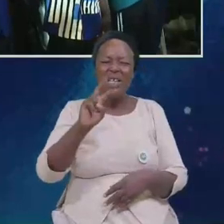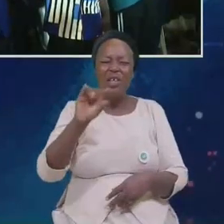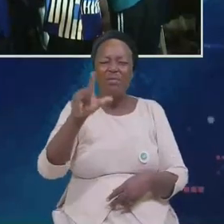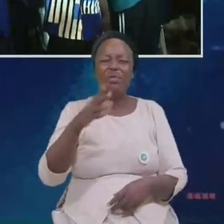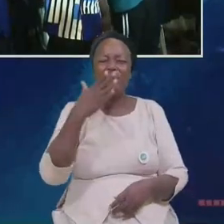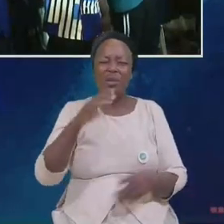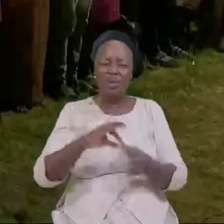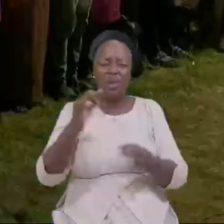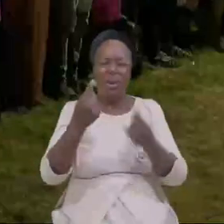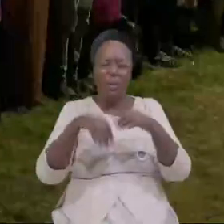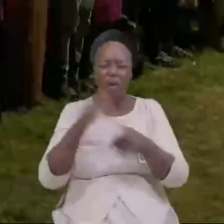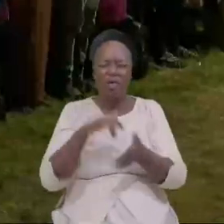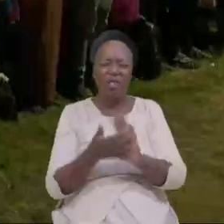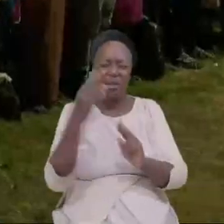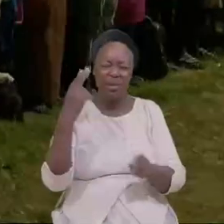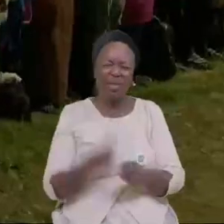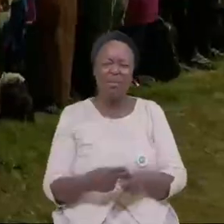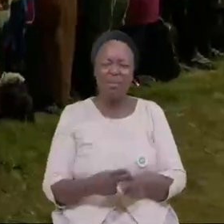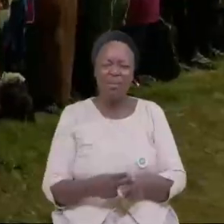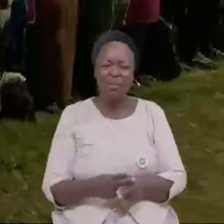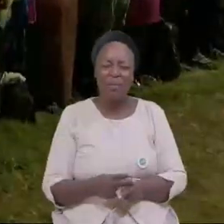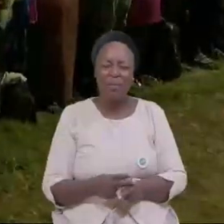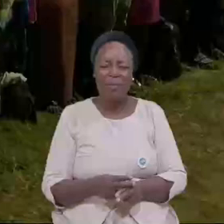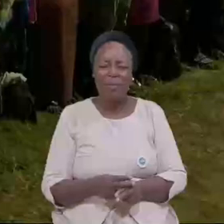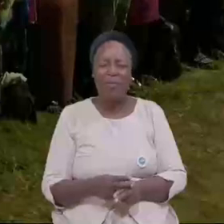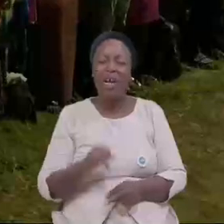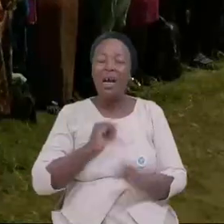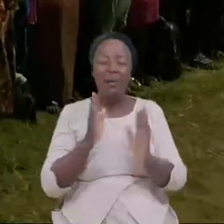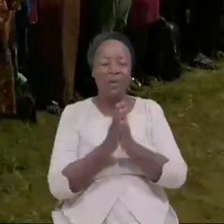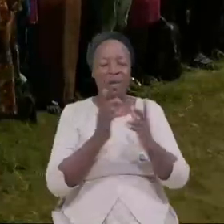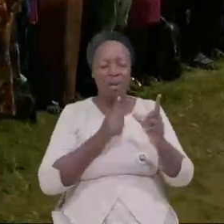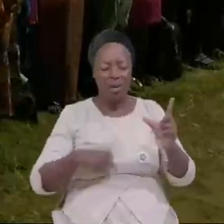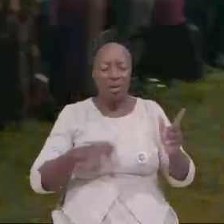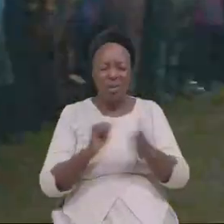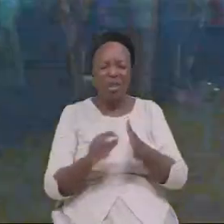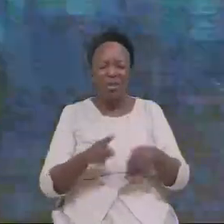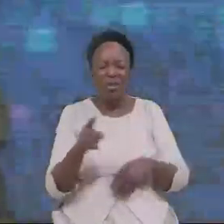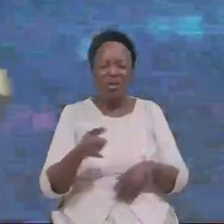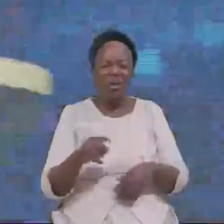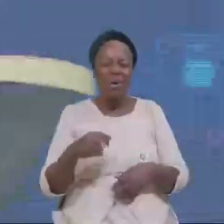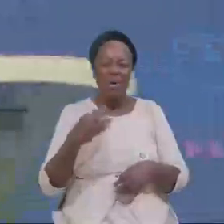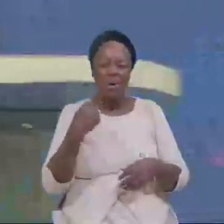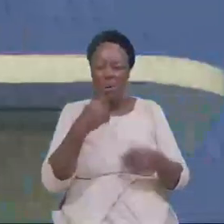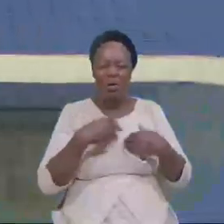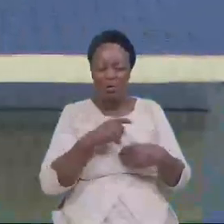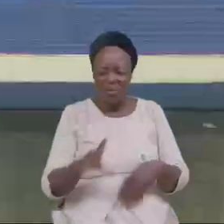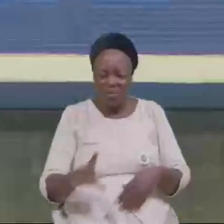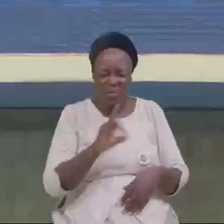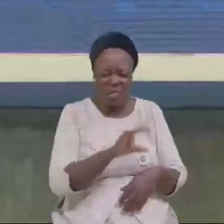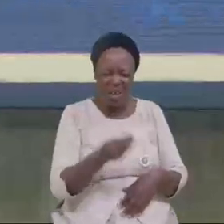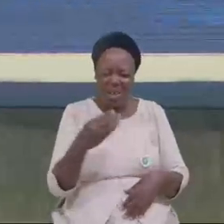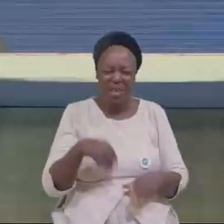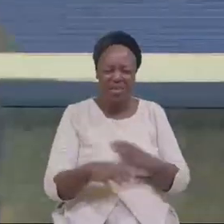de Jésus. Je prie, Seigneur, que ceux qui ramassaient des choses par terre, mangeant